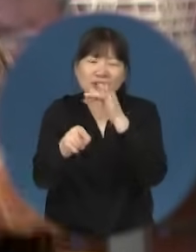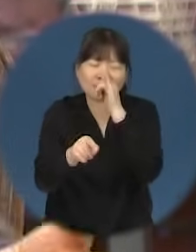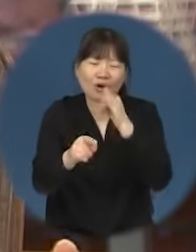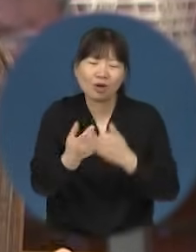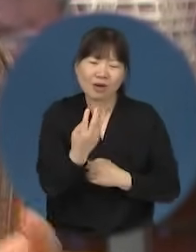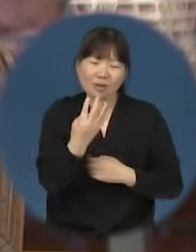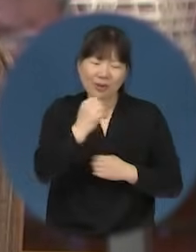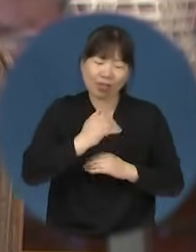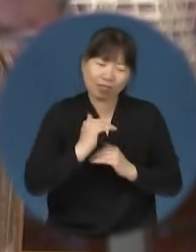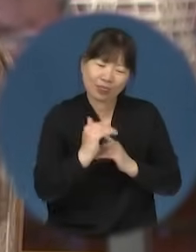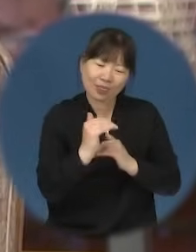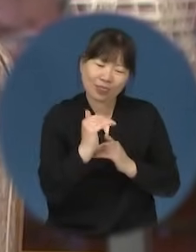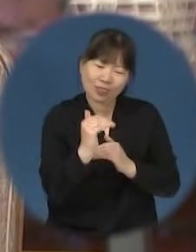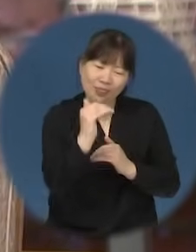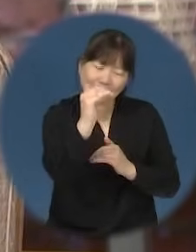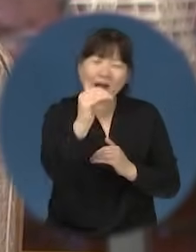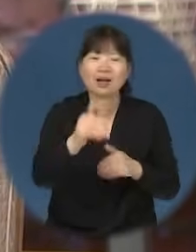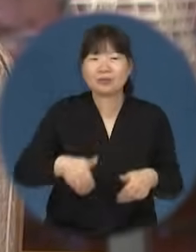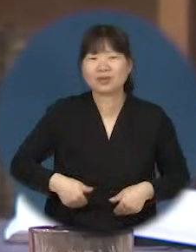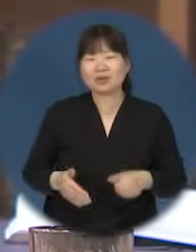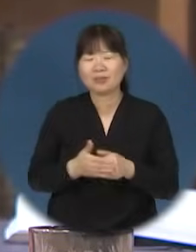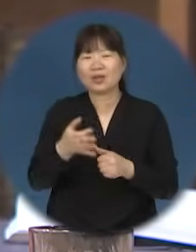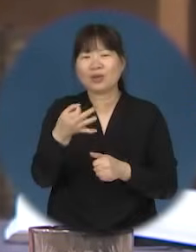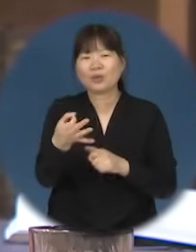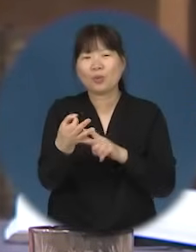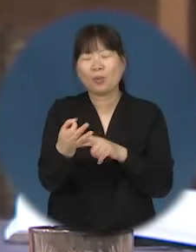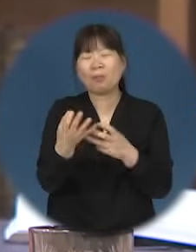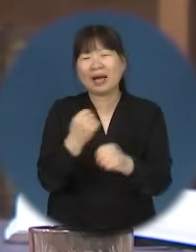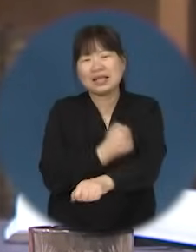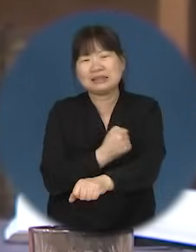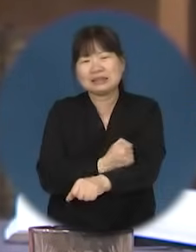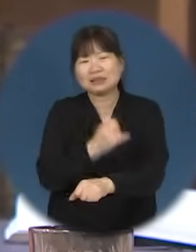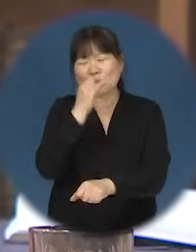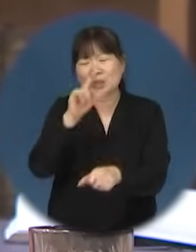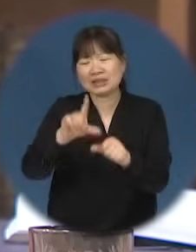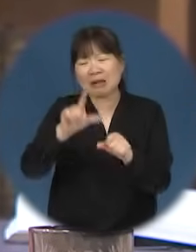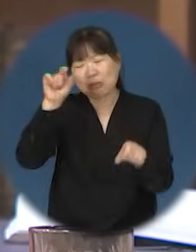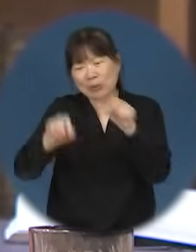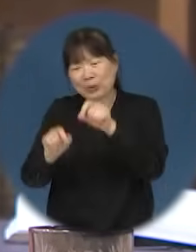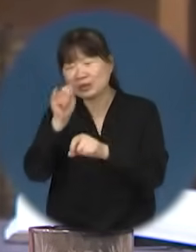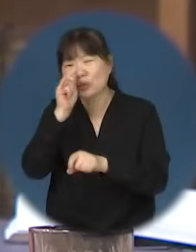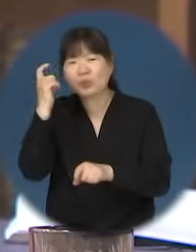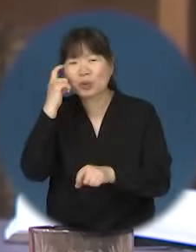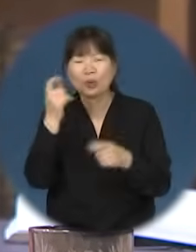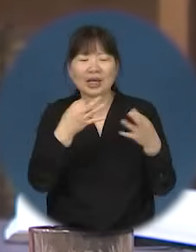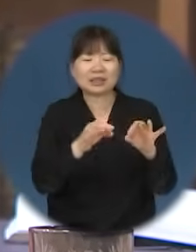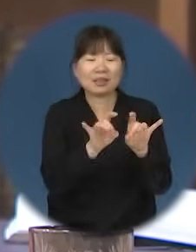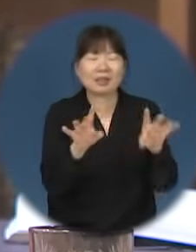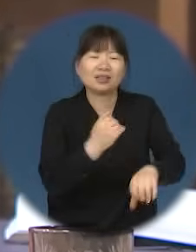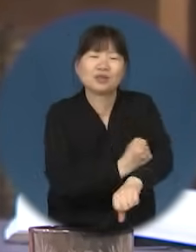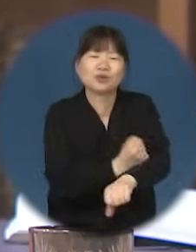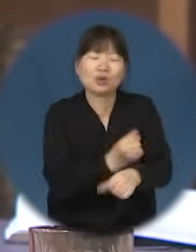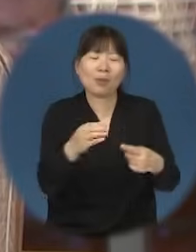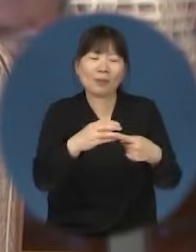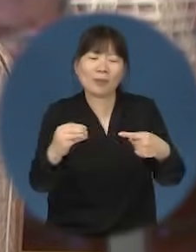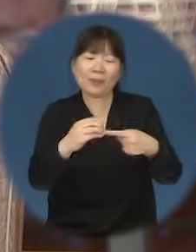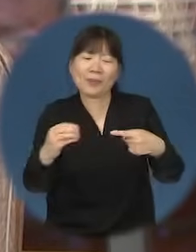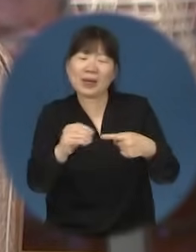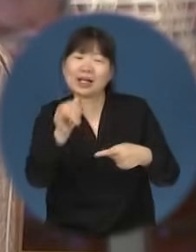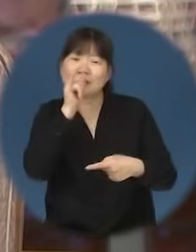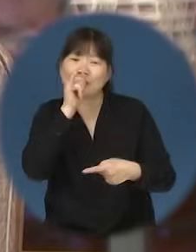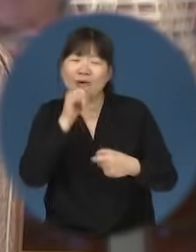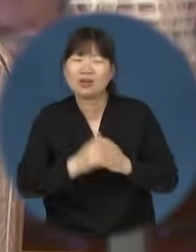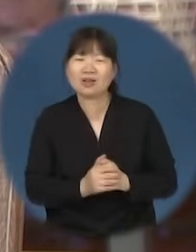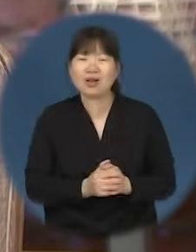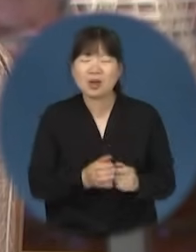단계를 걸쳐서 가니까 시간과 돈이 많이 드는 거예요. 비용도 들고. 그렇죠. 은행들마다 수수료를 떼고. 그렇죠. 그렇죠. 예, 소액 송금 같은